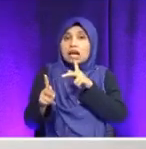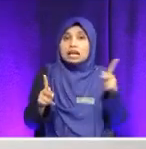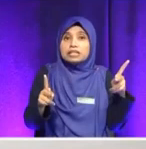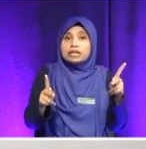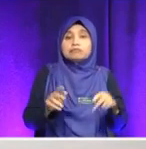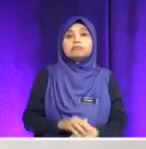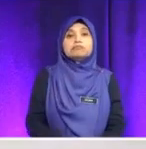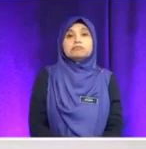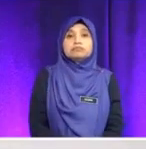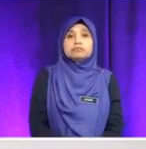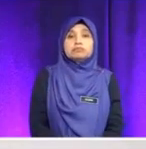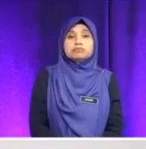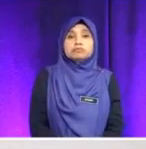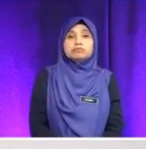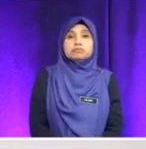Okey, cikgu.